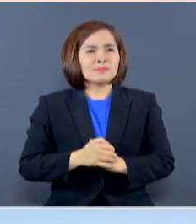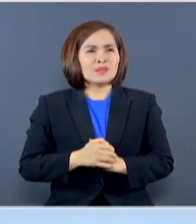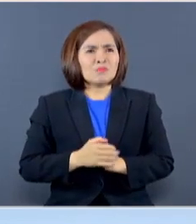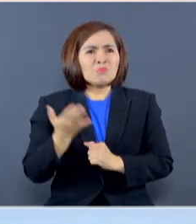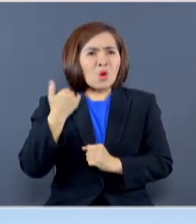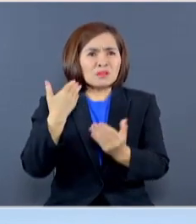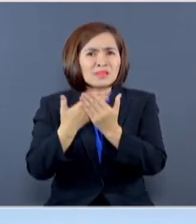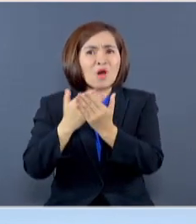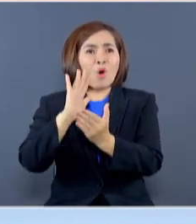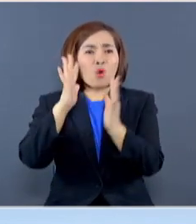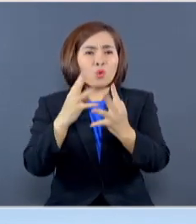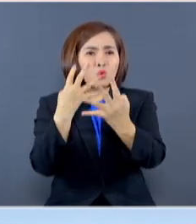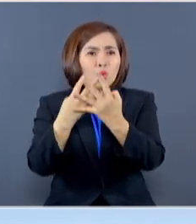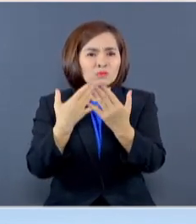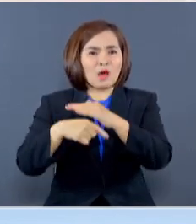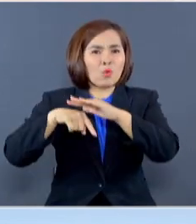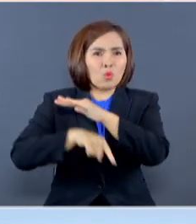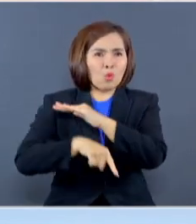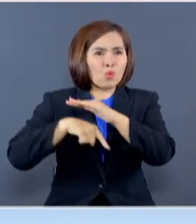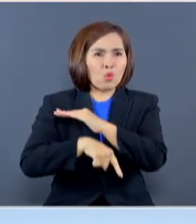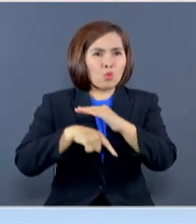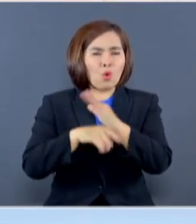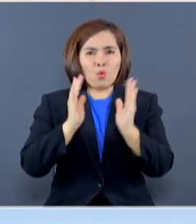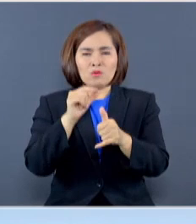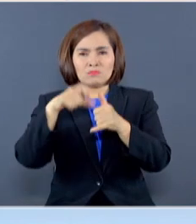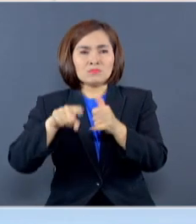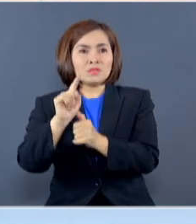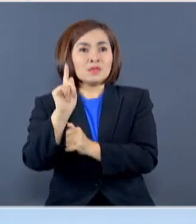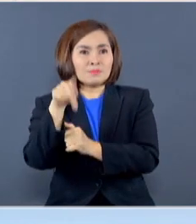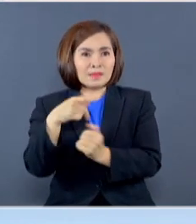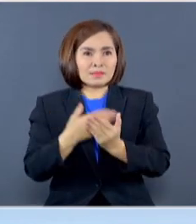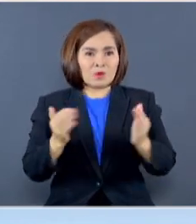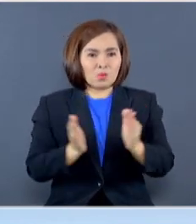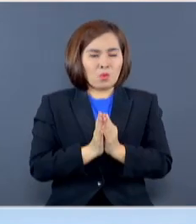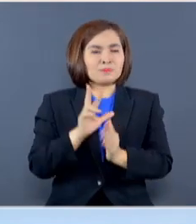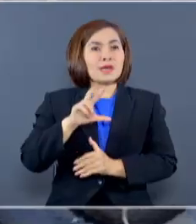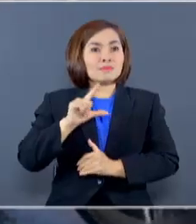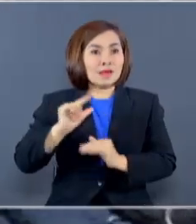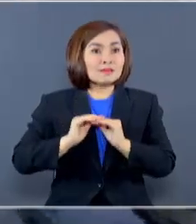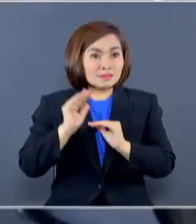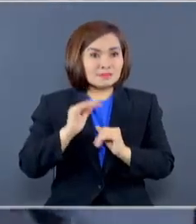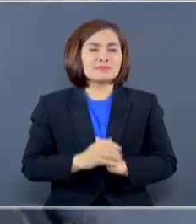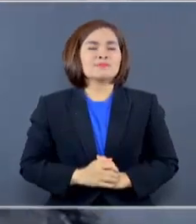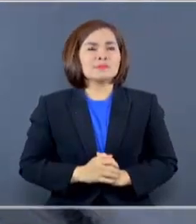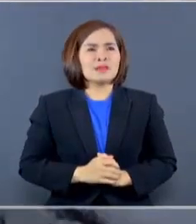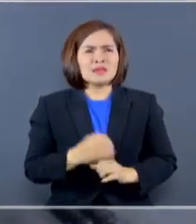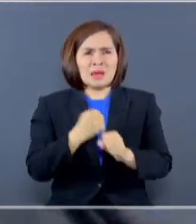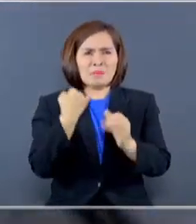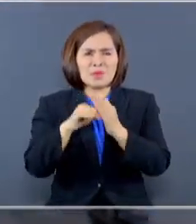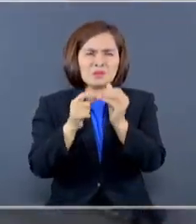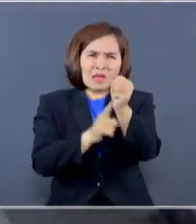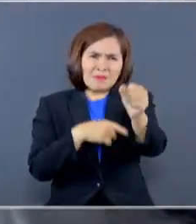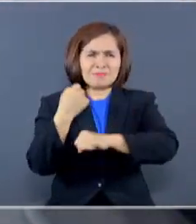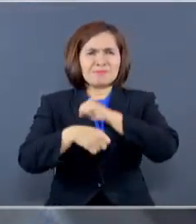ขังอะคุณผู้ชมฮะโกงไปถึง 1,000 คนรวมเป็นเงินกว่า3ล้านบาทคดีเกิดมาเป็น10ปีแต่สุดท้